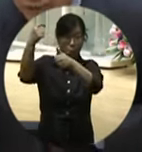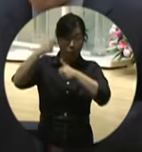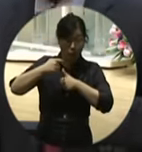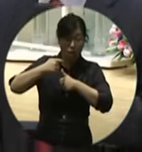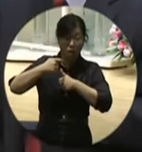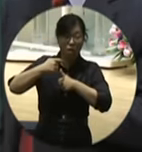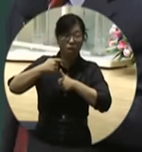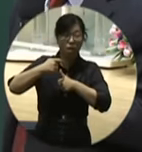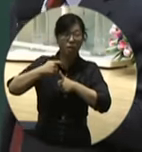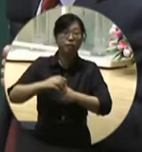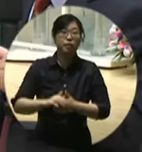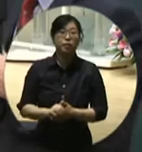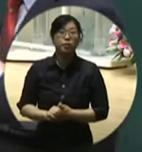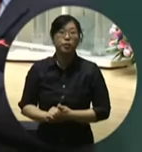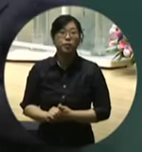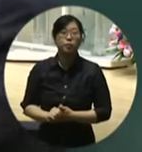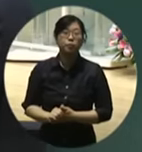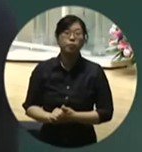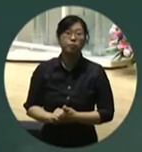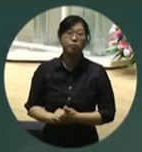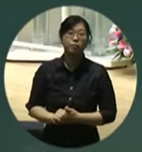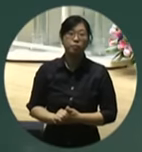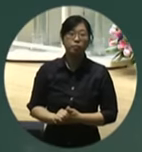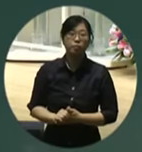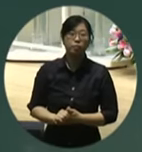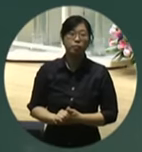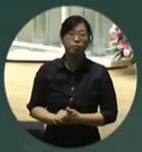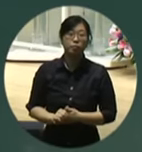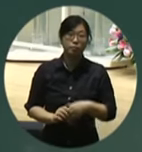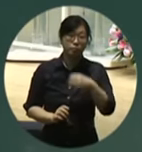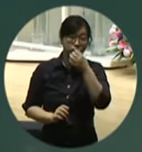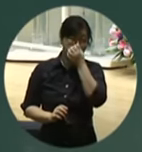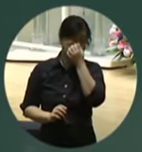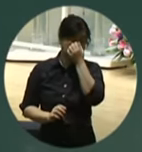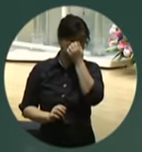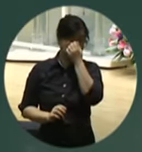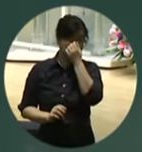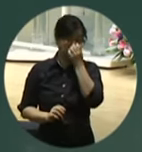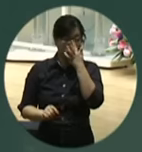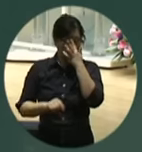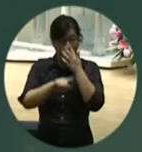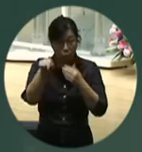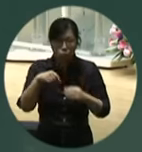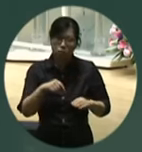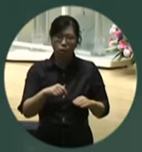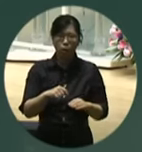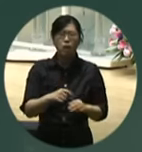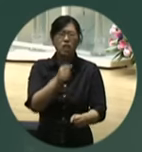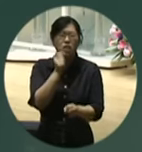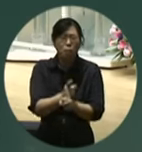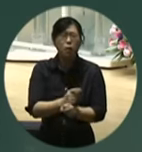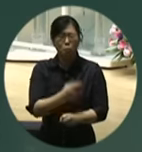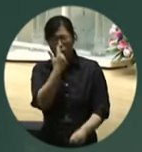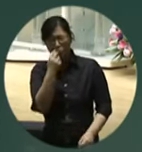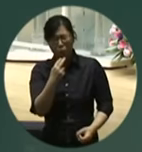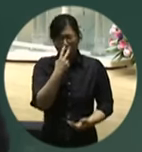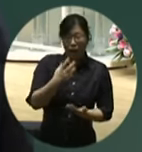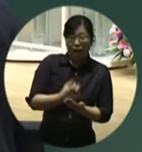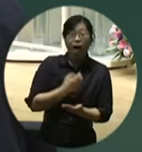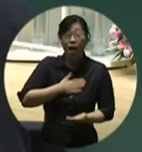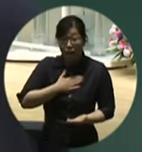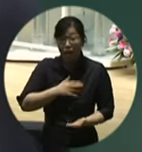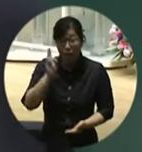So look carefully into these important time schedules. 성경에 어떤 말 많이 있으면 여러분 아는 것만 지금 요약을 한 겁니다. So I'm just giving you a summary of those that